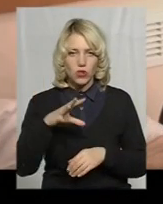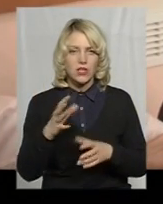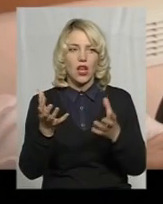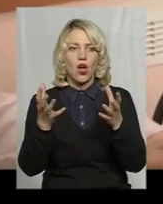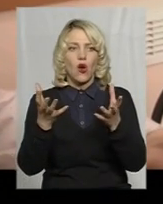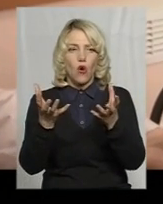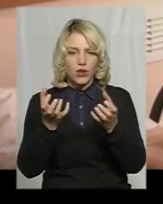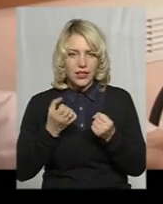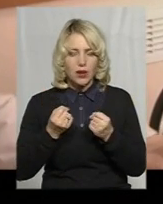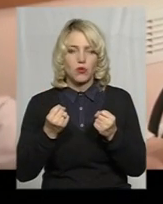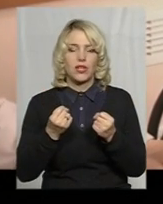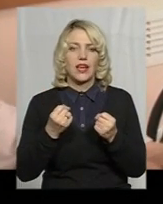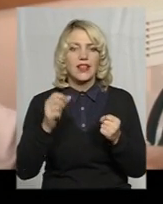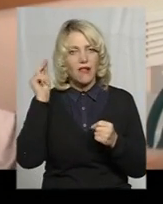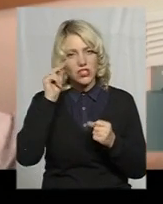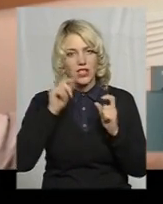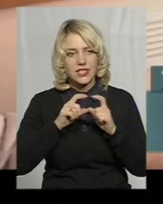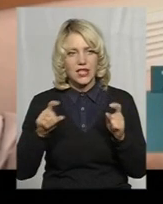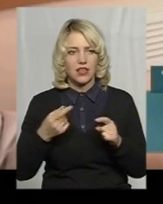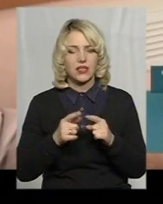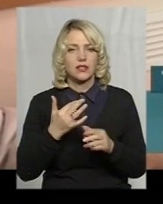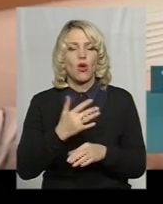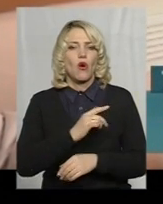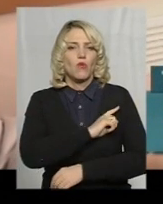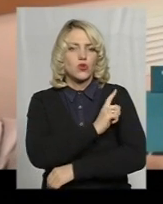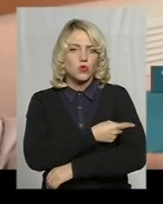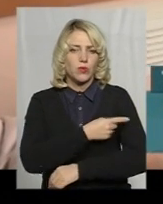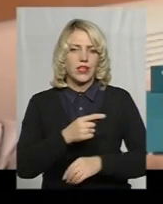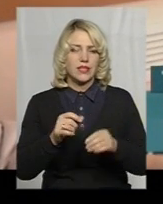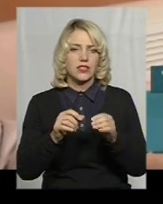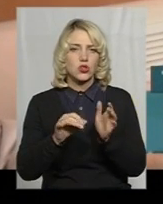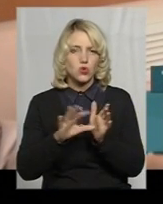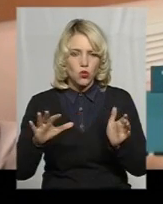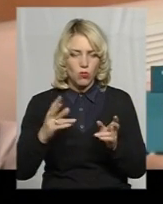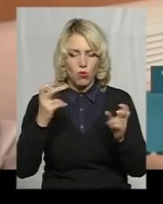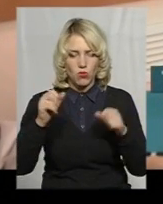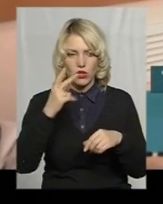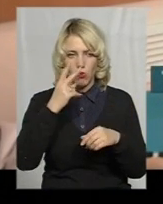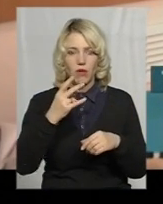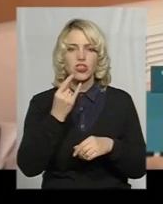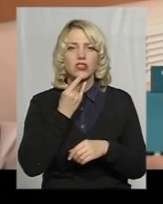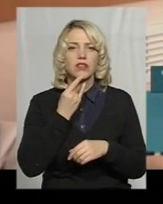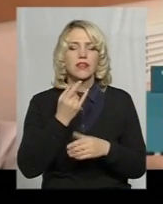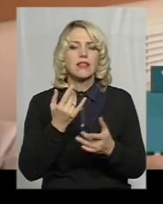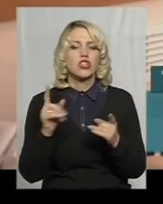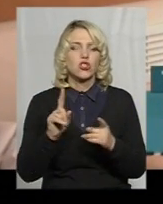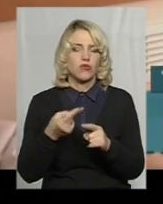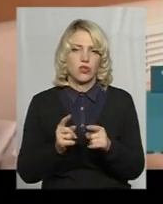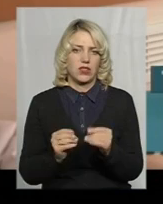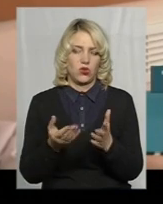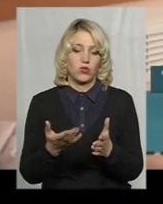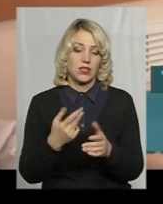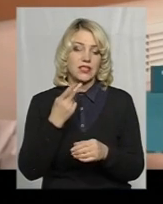На екранах відображається поточна генерація, сила струму можна побачити в панелях, що вони видають. Зазвичай